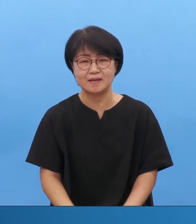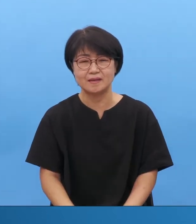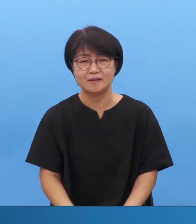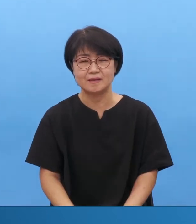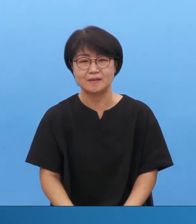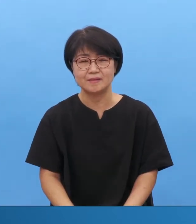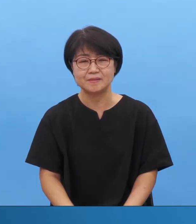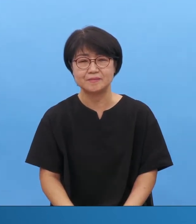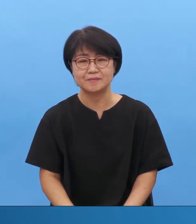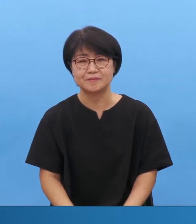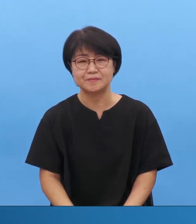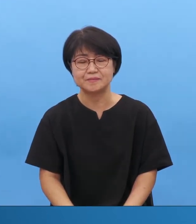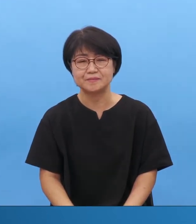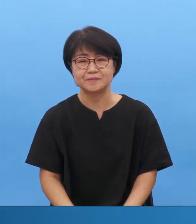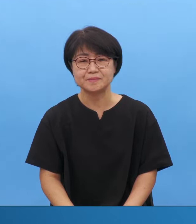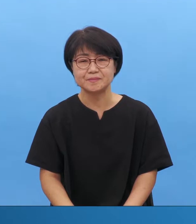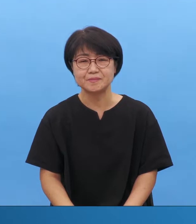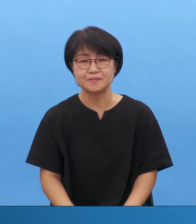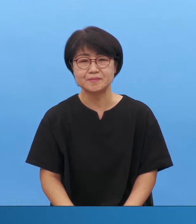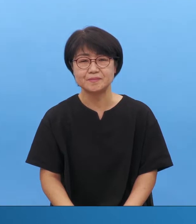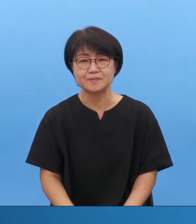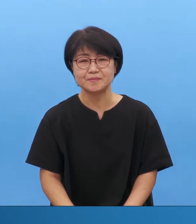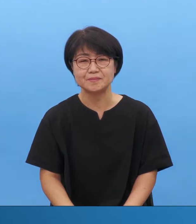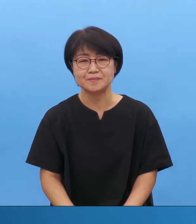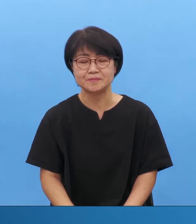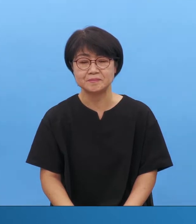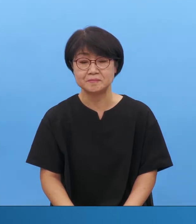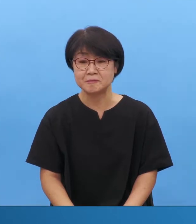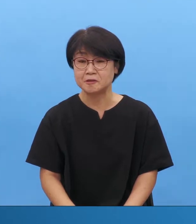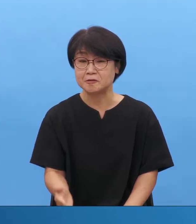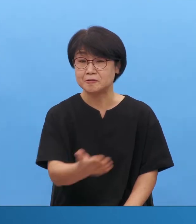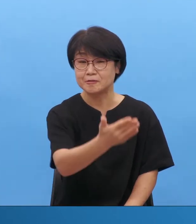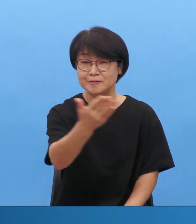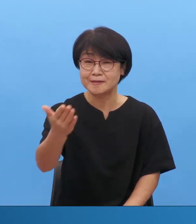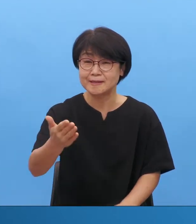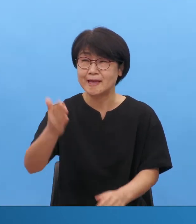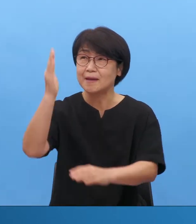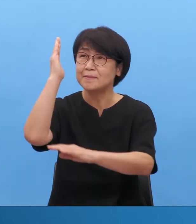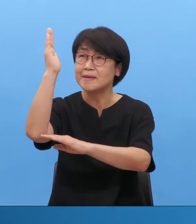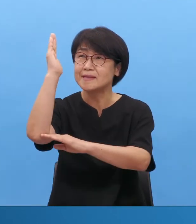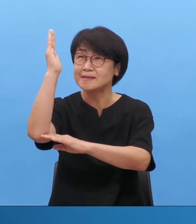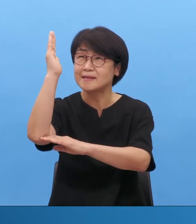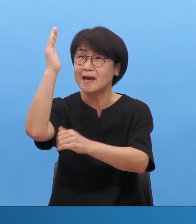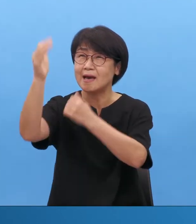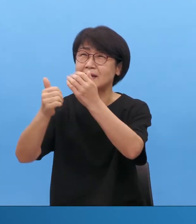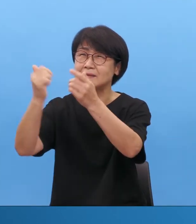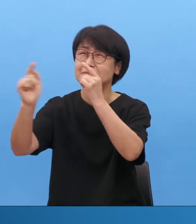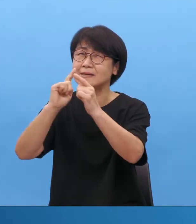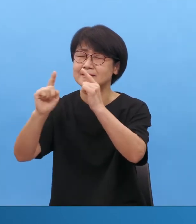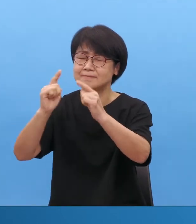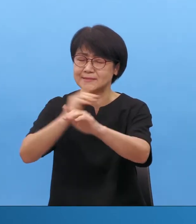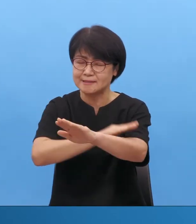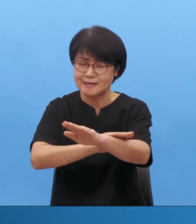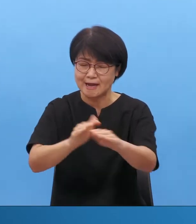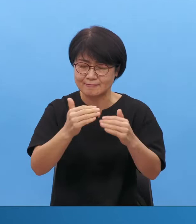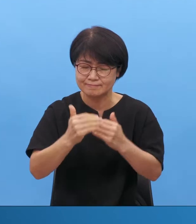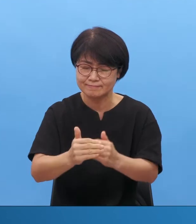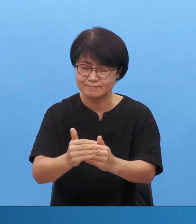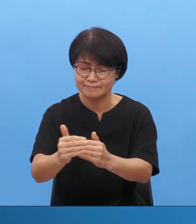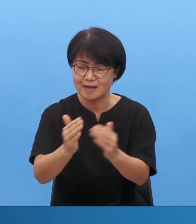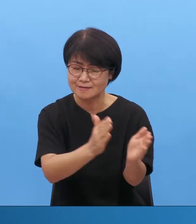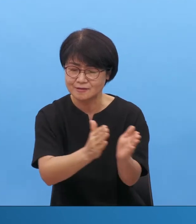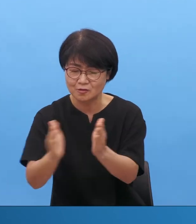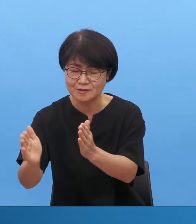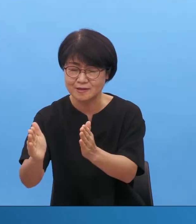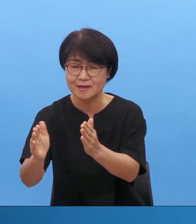드리면 사실은 응답받는데 바쁠 겁니다. If you organize your messages and you give worship, you're very busy just receiving